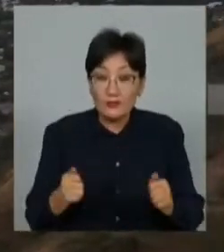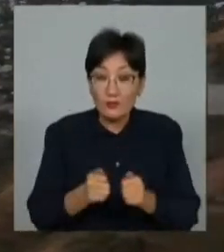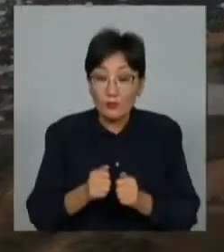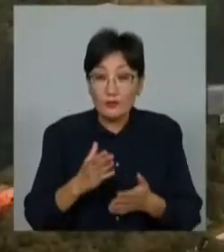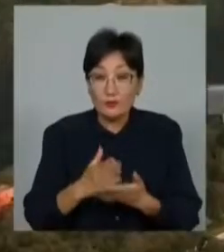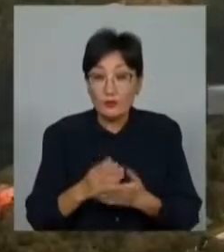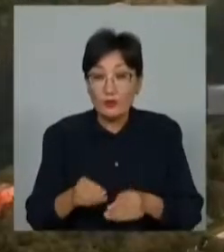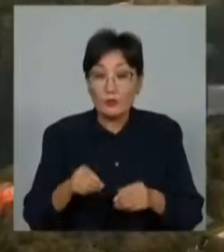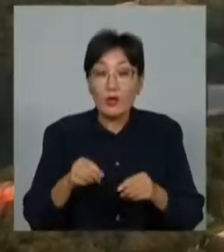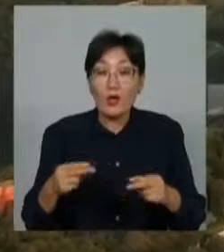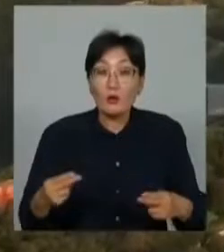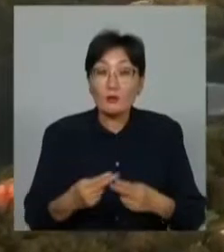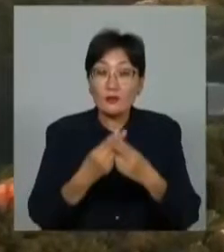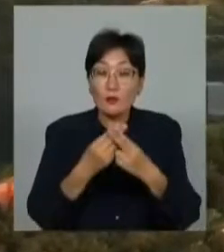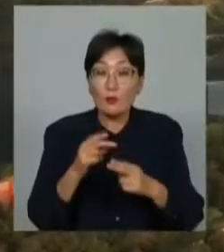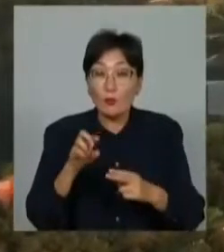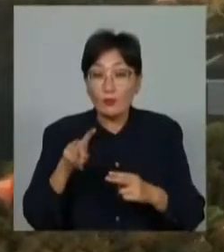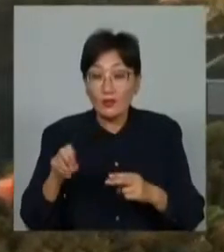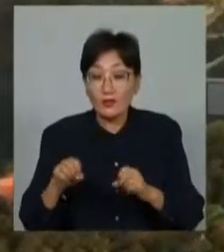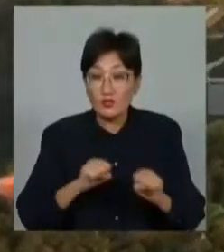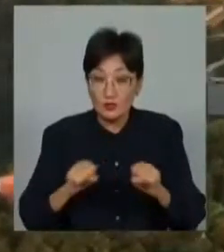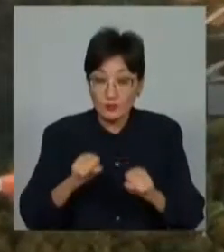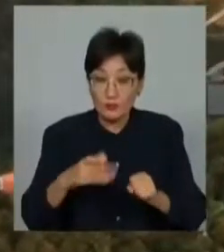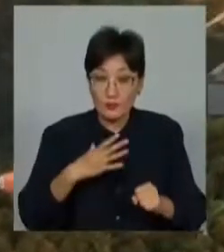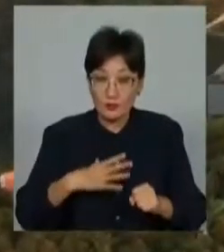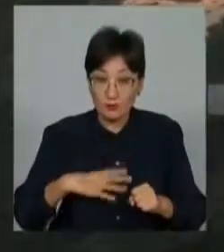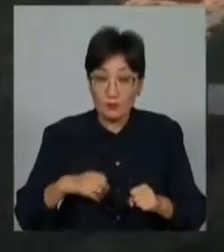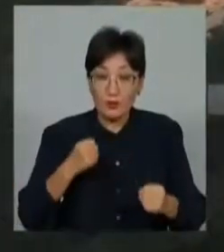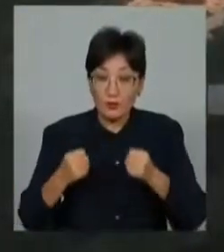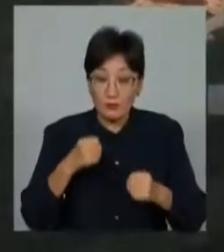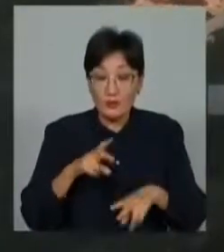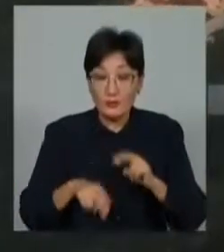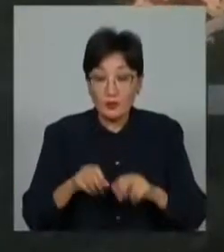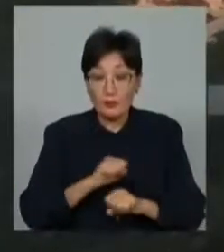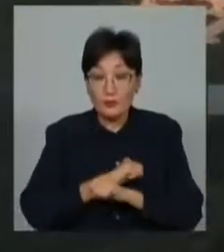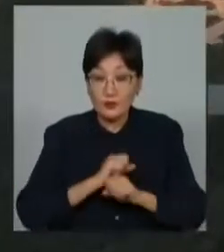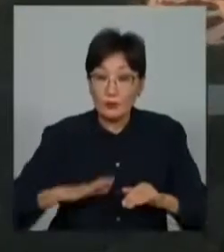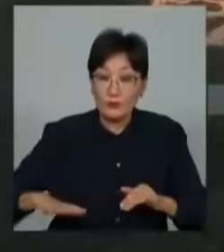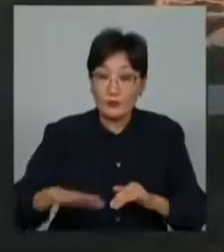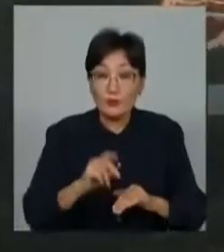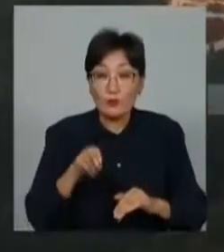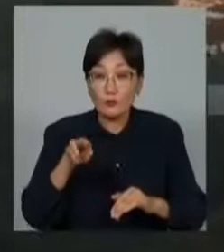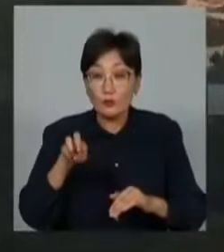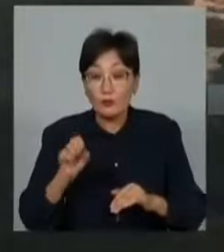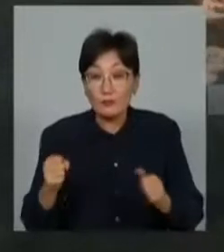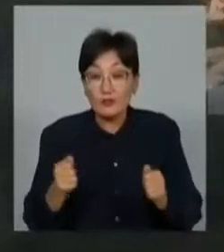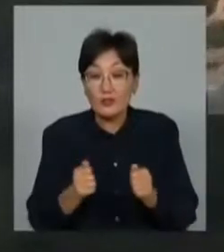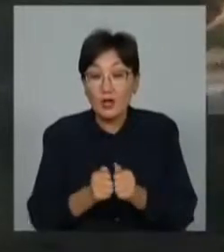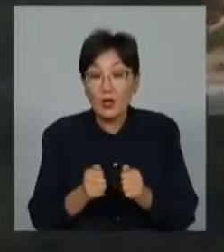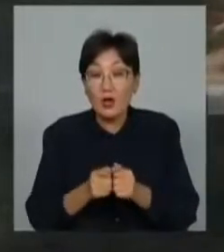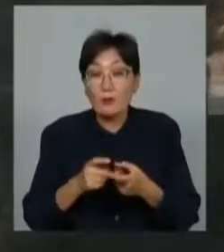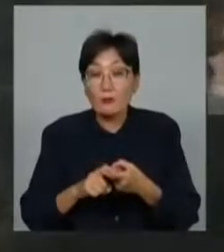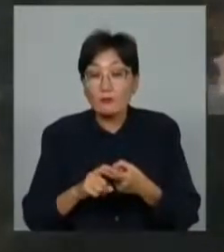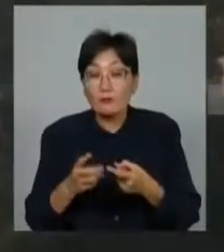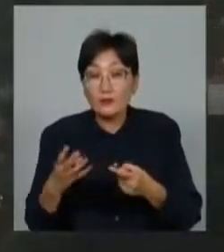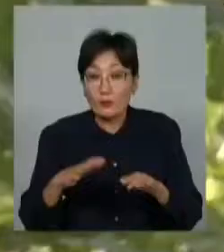орналасқан мұнара 10 балдық жер сілкінісіне де төтеп бере алатындай беріктікпен салынған. Ал демалыс аумағының өзінде Көктөбемен астасатын бірқатар орындар